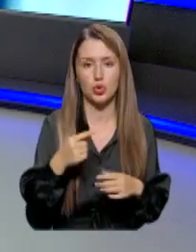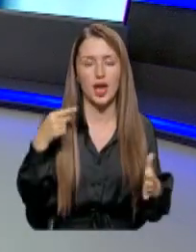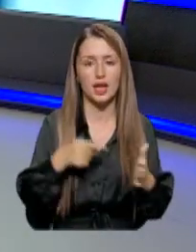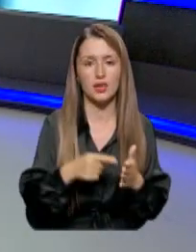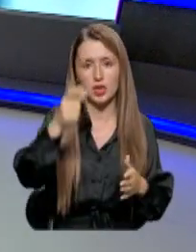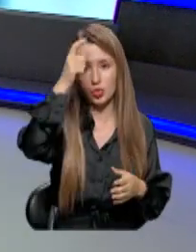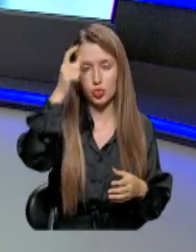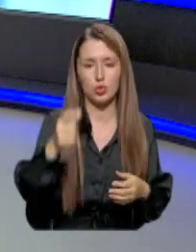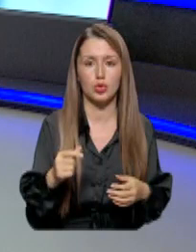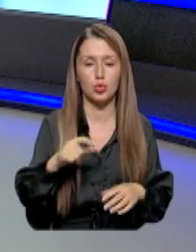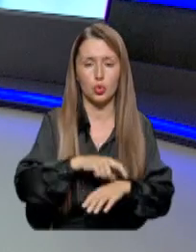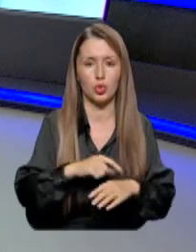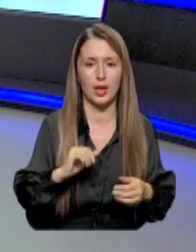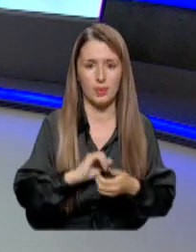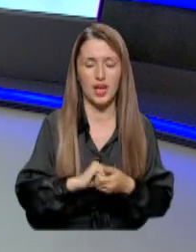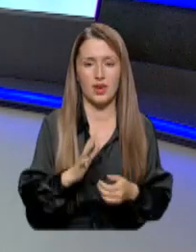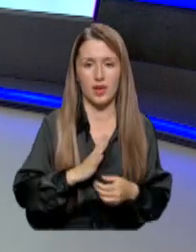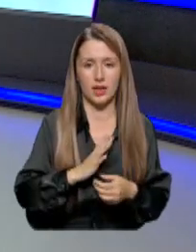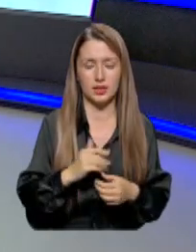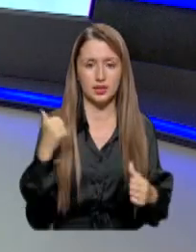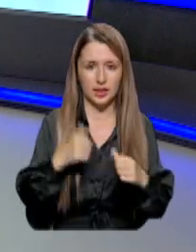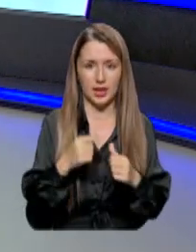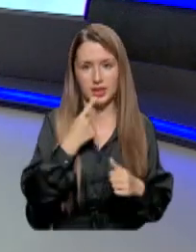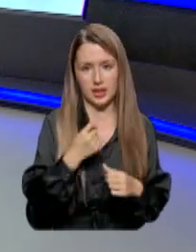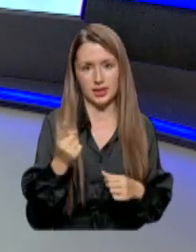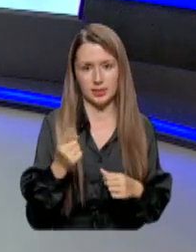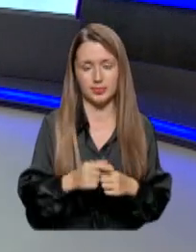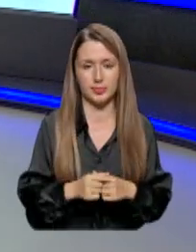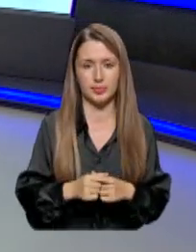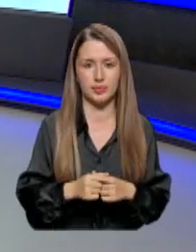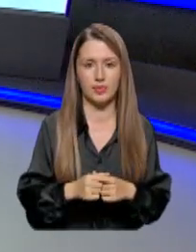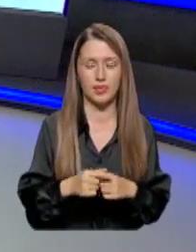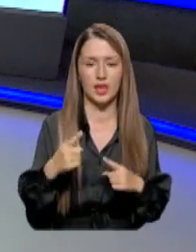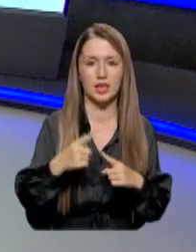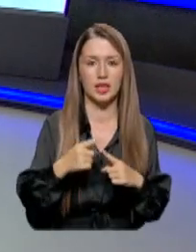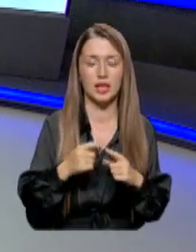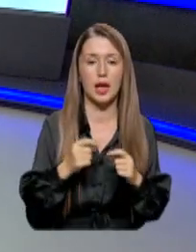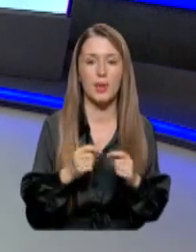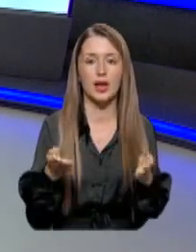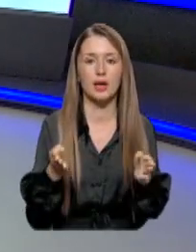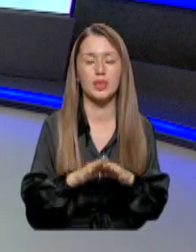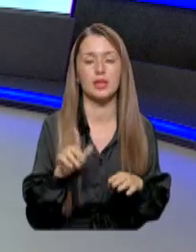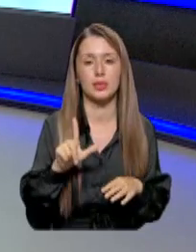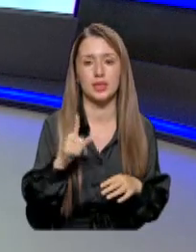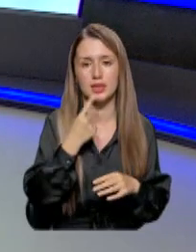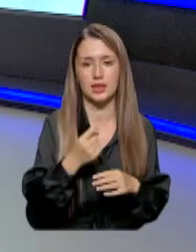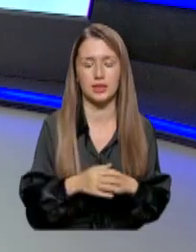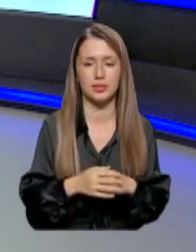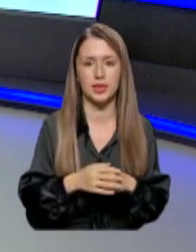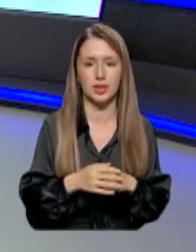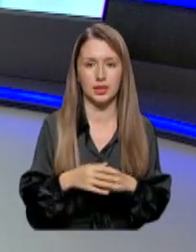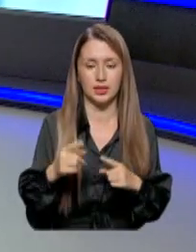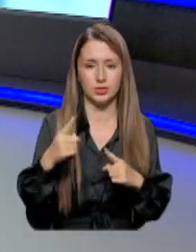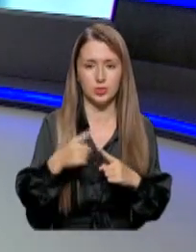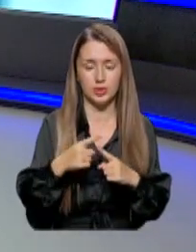Türk Tabipleri Birliği vardı. Bir kez daha dedi ki TTB kapatılmalıdır dedi. Türk